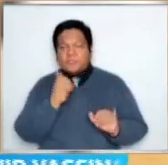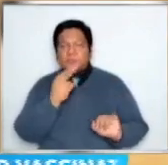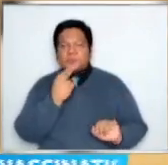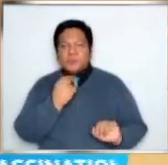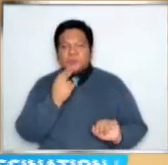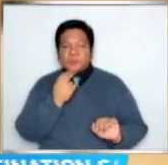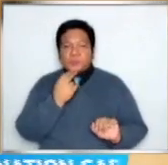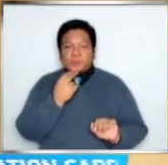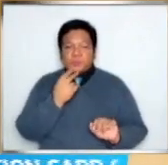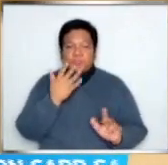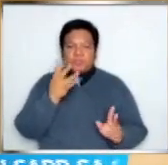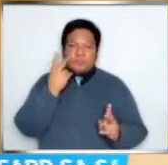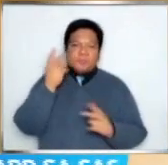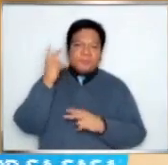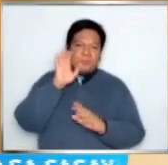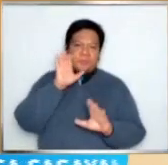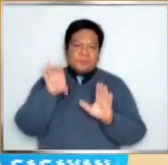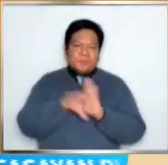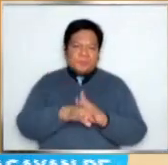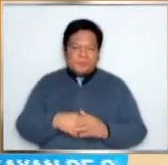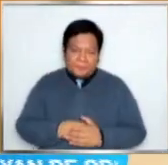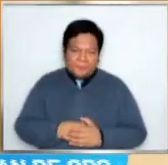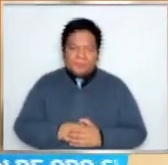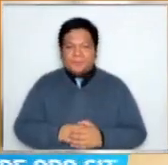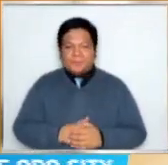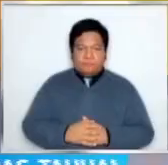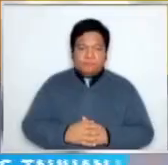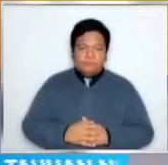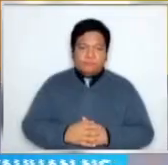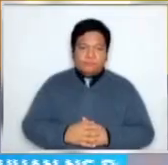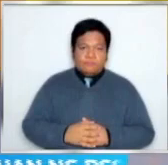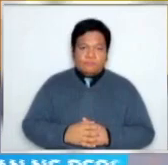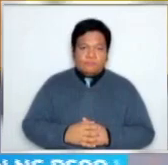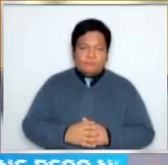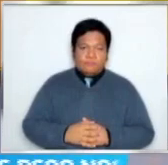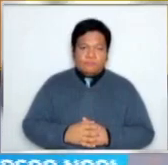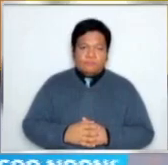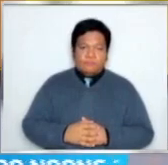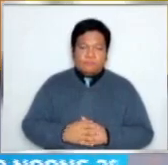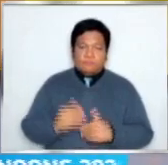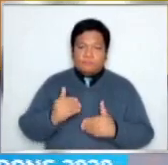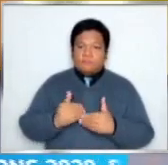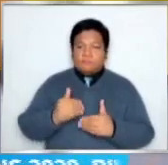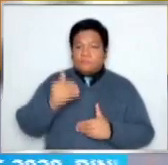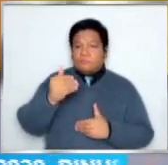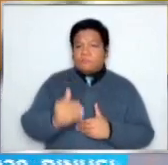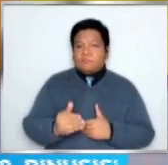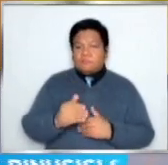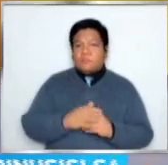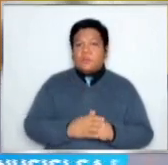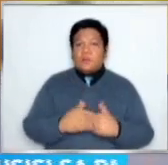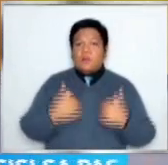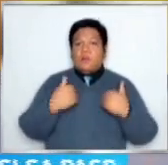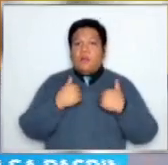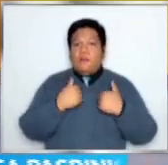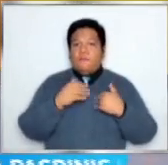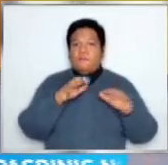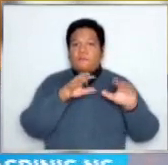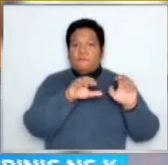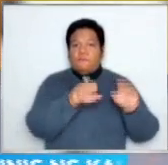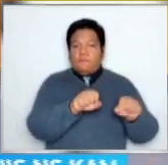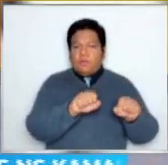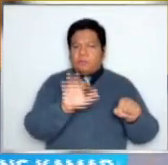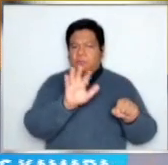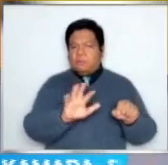post. Katatibayan, GMA News. Mahigit 3 bilyong pisong halaga ng ilegal na droga ang nasabat sa operasyon